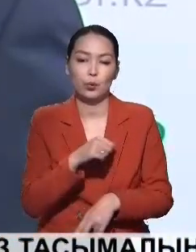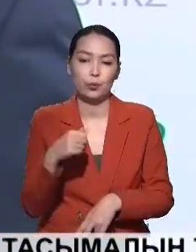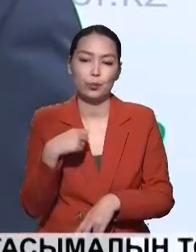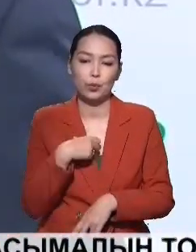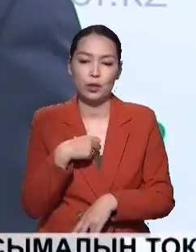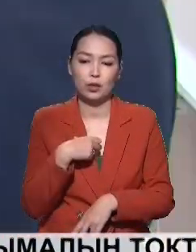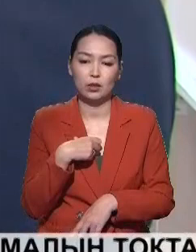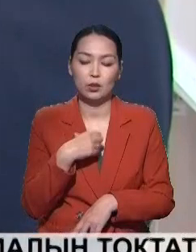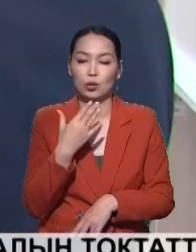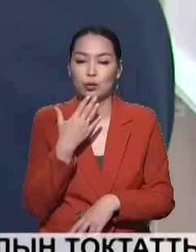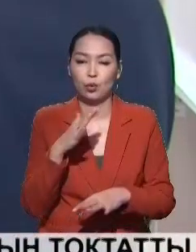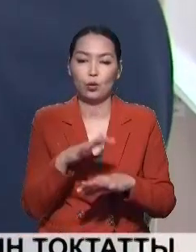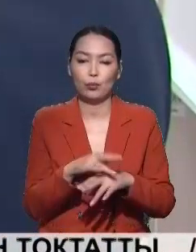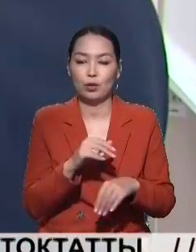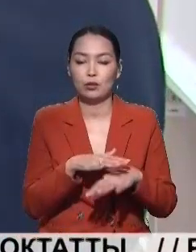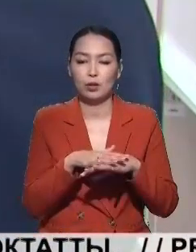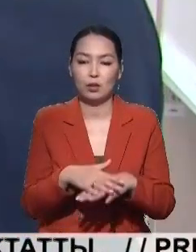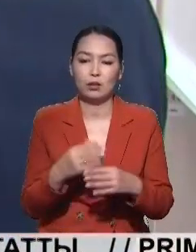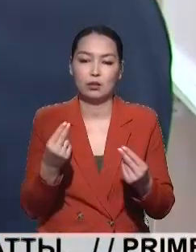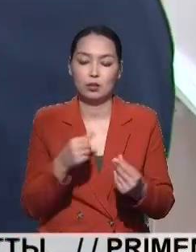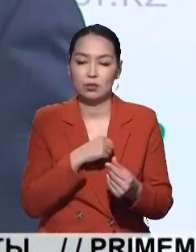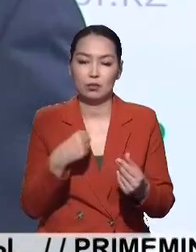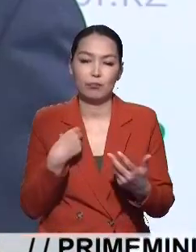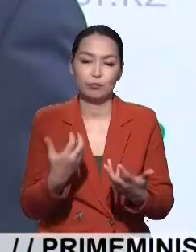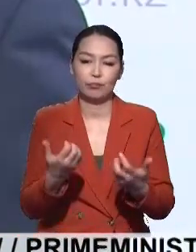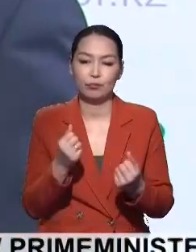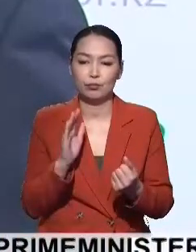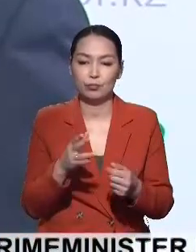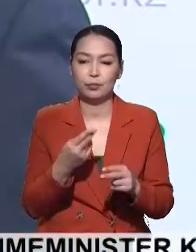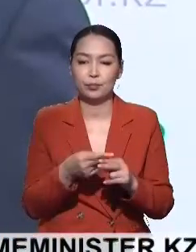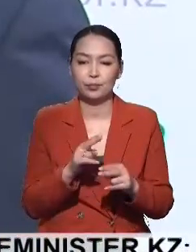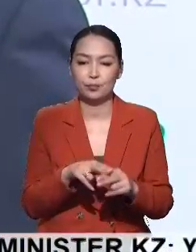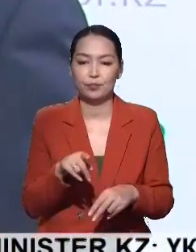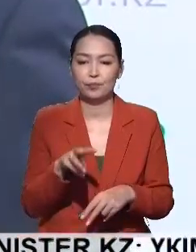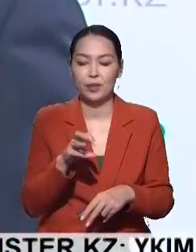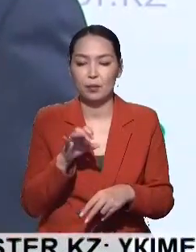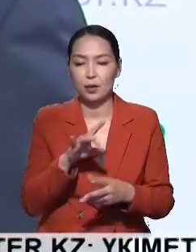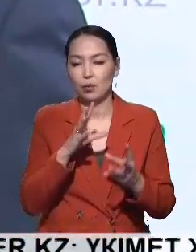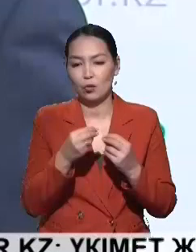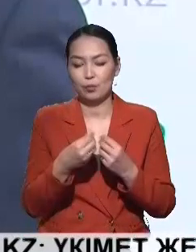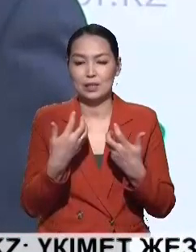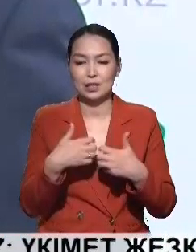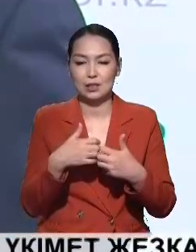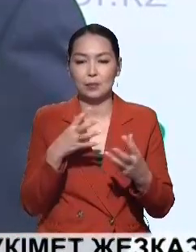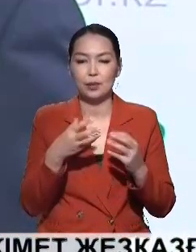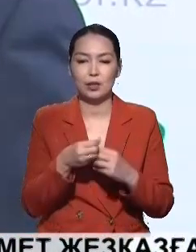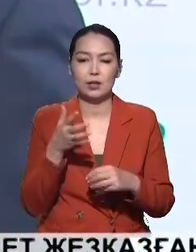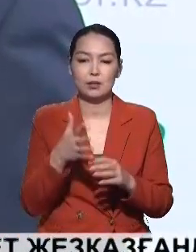өзінің ұлттық қордан бөлінген ақшасын қолдана алады. 1 мамырдағы статистика бойынша